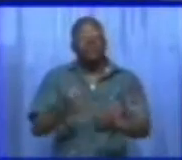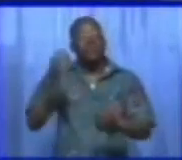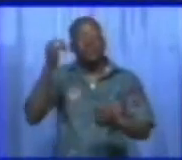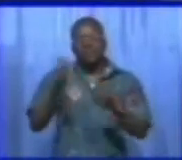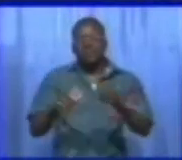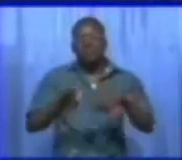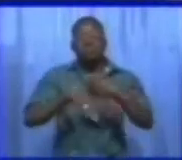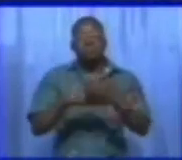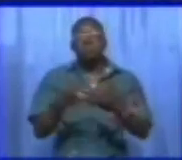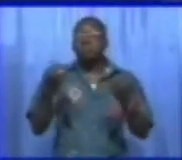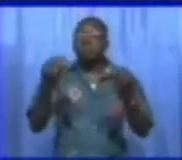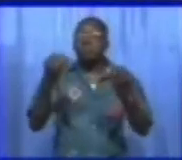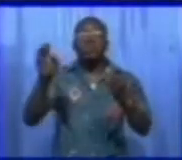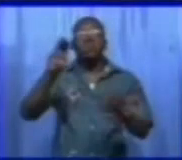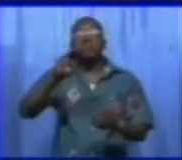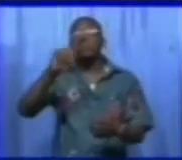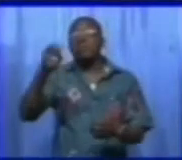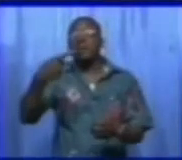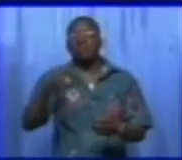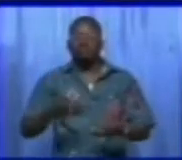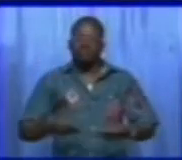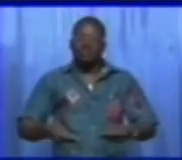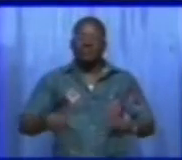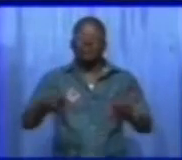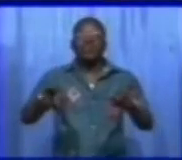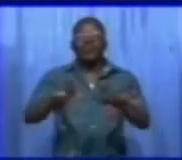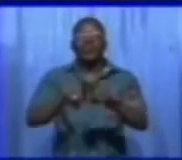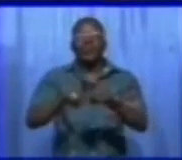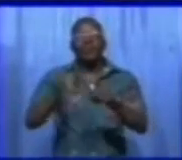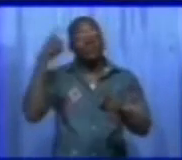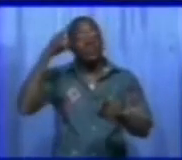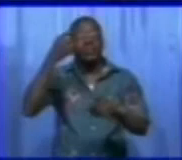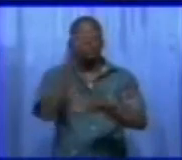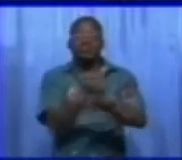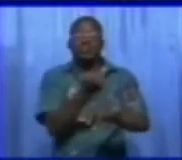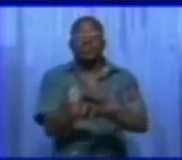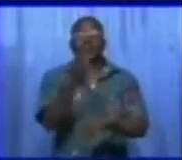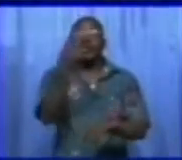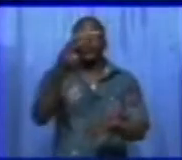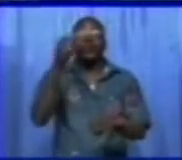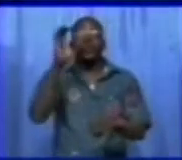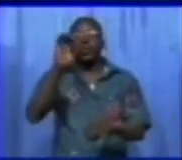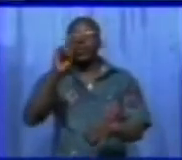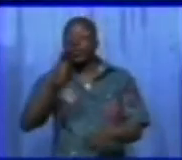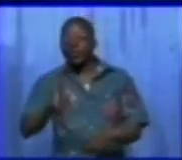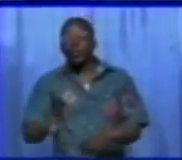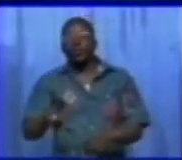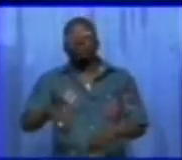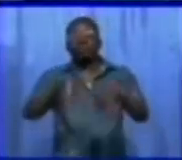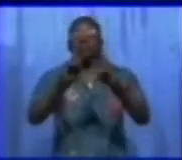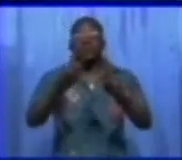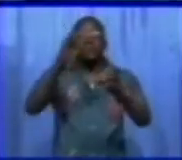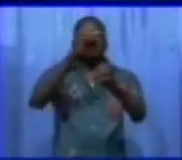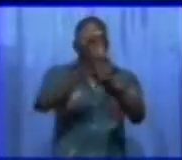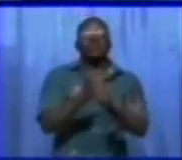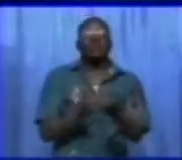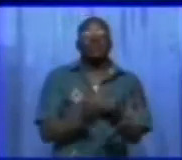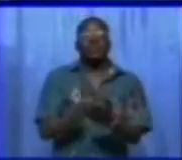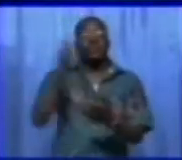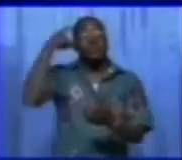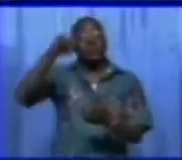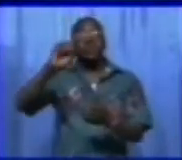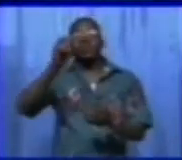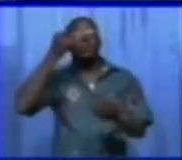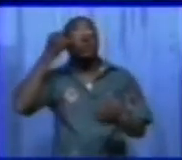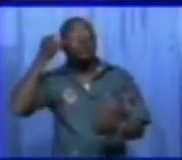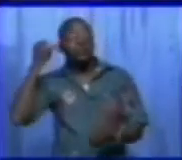de l'équation que Manga devrait résoudre. Comme pour faire d'une pierre deux coups, l'opportunité a été saisie pour matérialiser l'engagement du